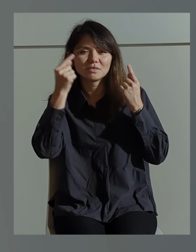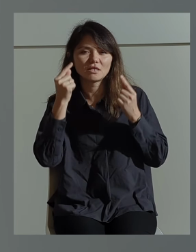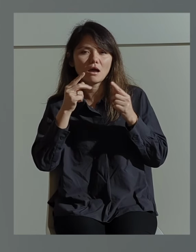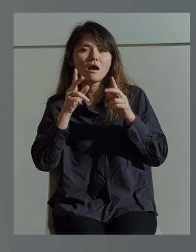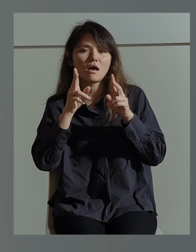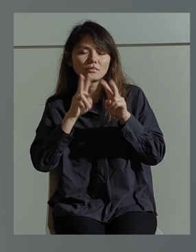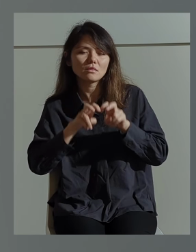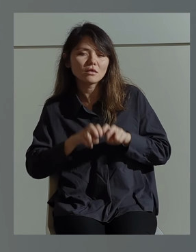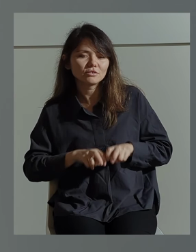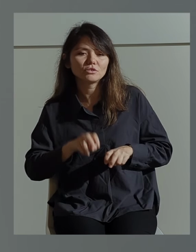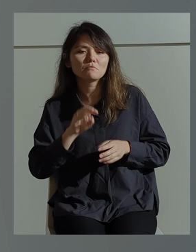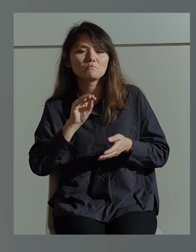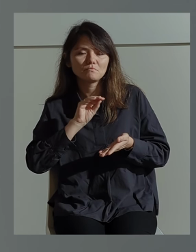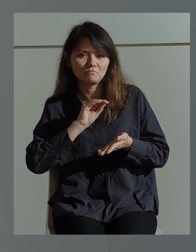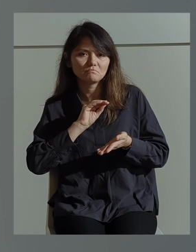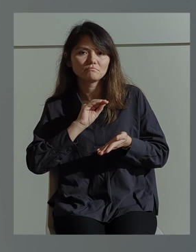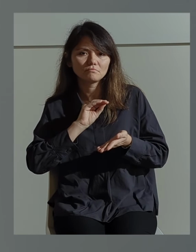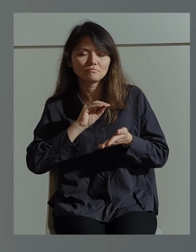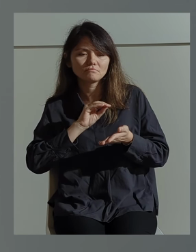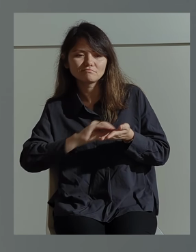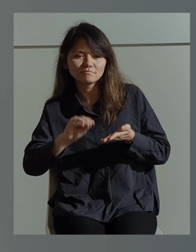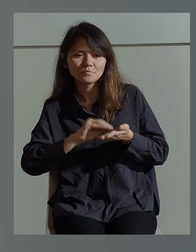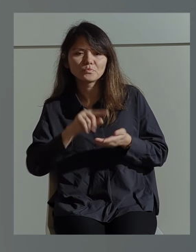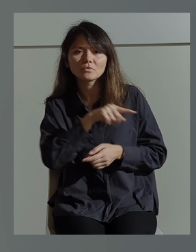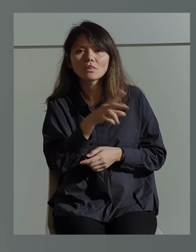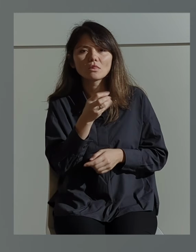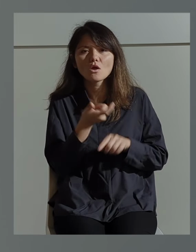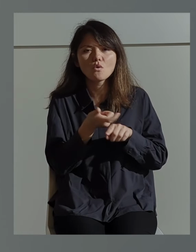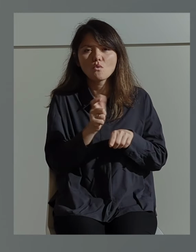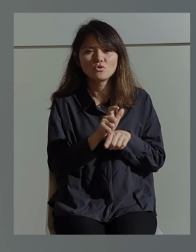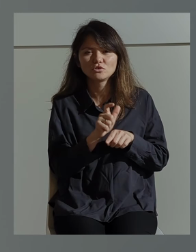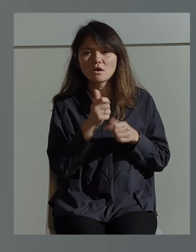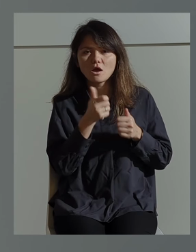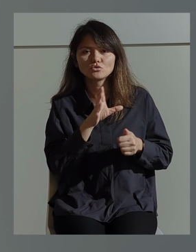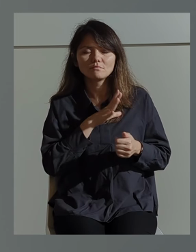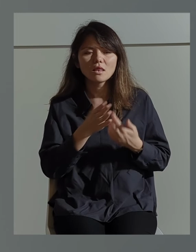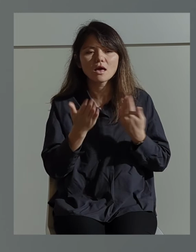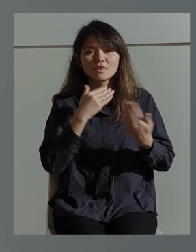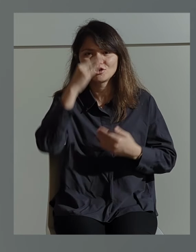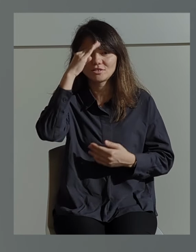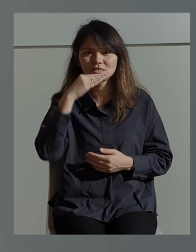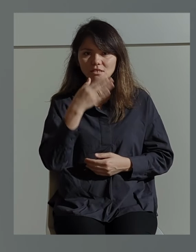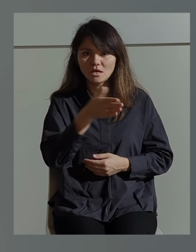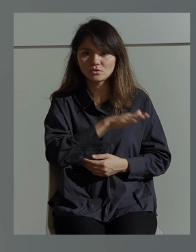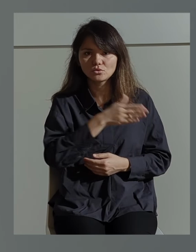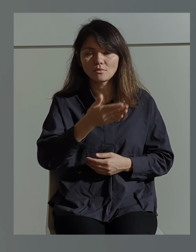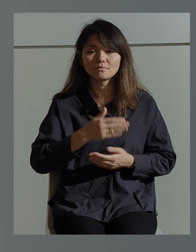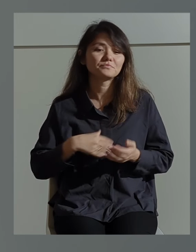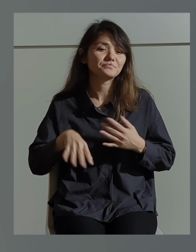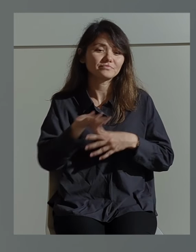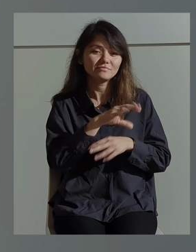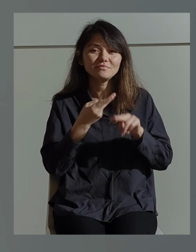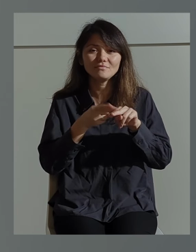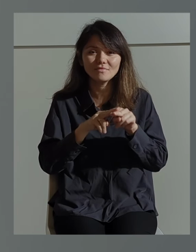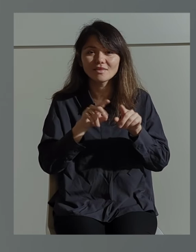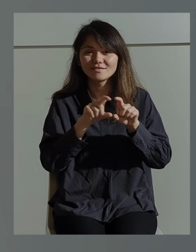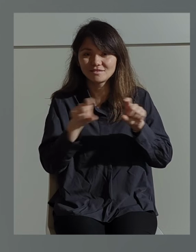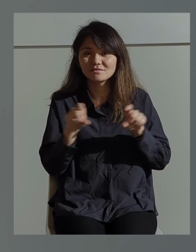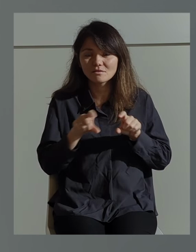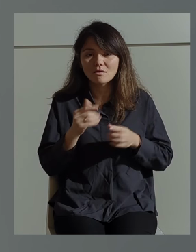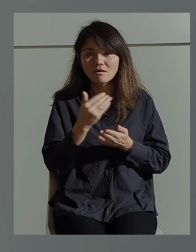письмо по поводу того что у него были не очень хорошие взаимоотношения с его отцом все эти трактовки В общем